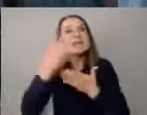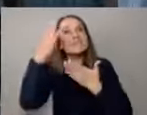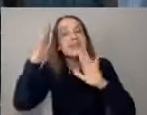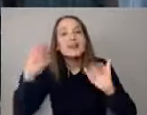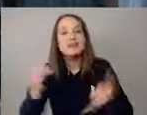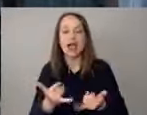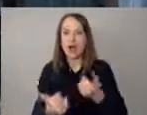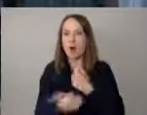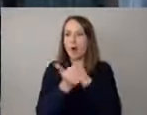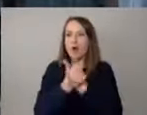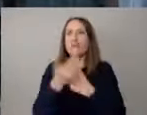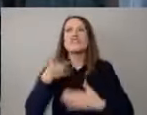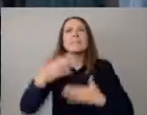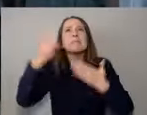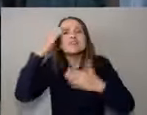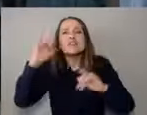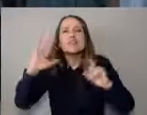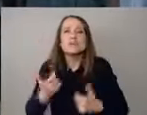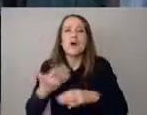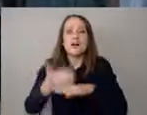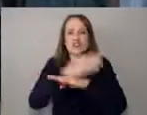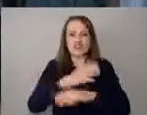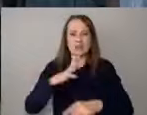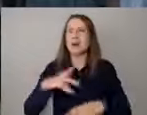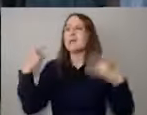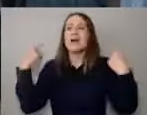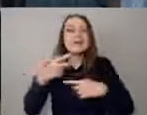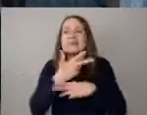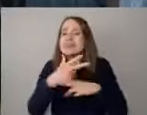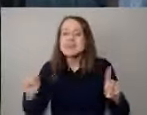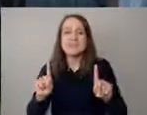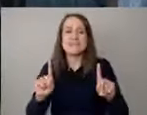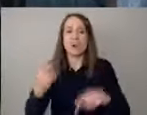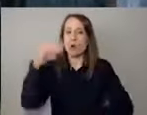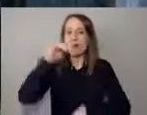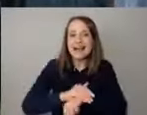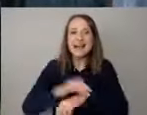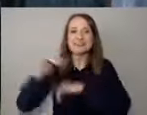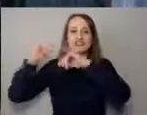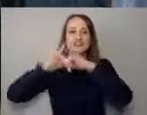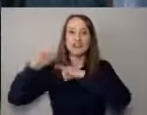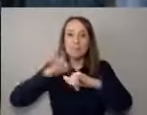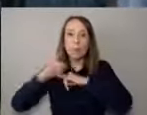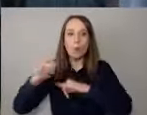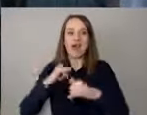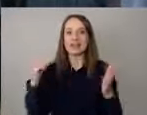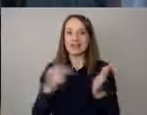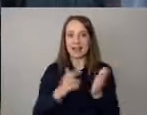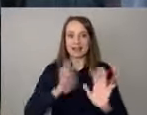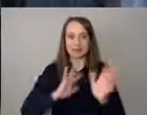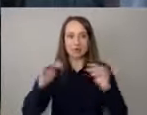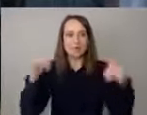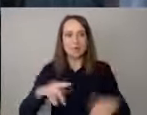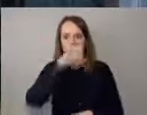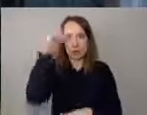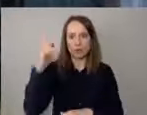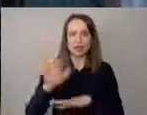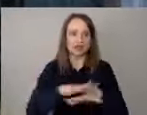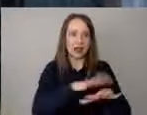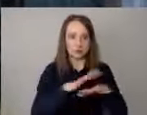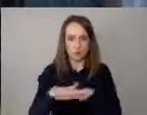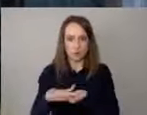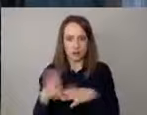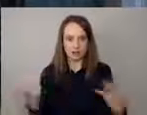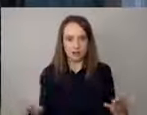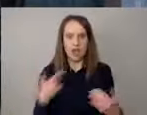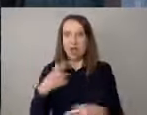tego, co się działo i żeby nie było zgody na to, żeby władza mogła w ten sposób traktować ludzi. A przecież traktuje tak